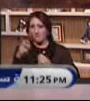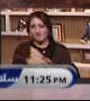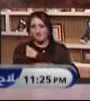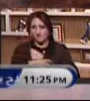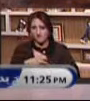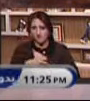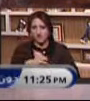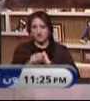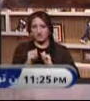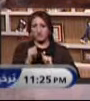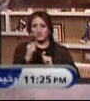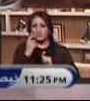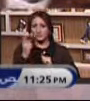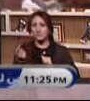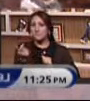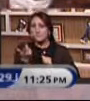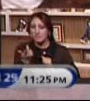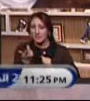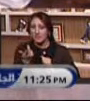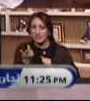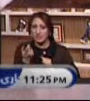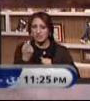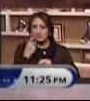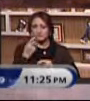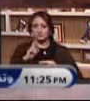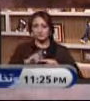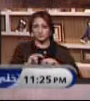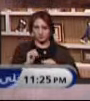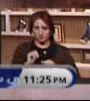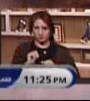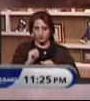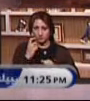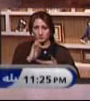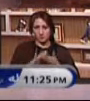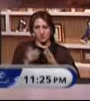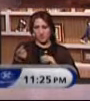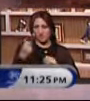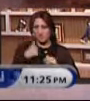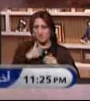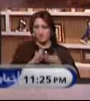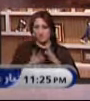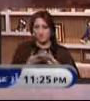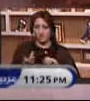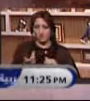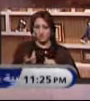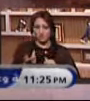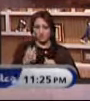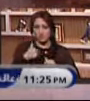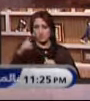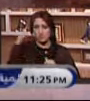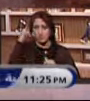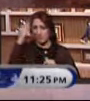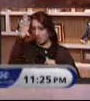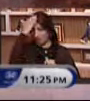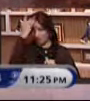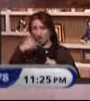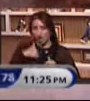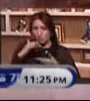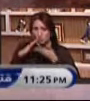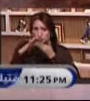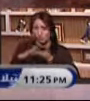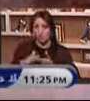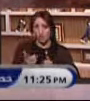قال له اعطني، قال له من اين، قال له من هذا الذي انا لا شيء لك عندي، قال له اتذكر اذ كنت اقرع على شعر، لا